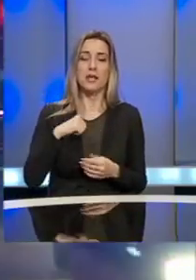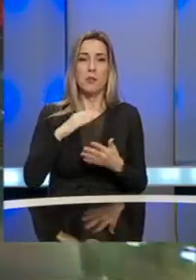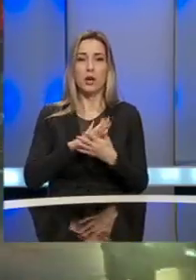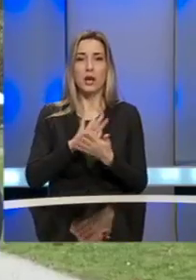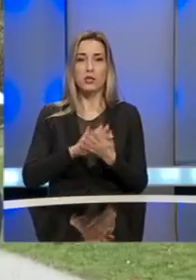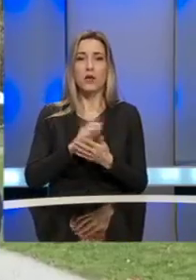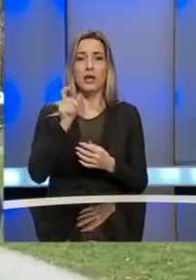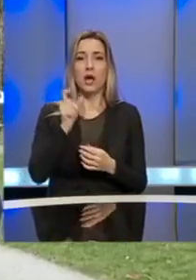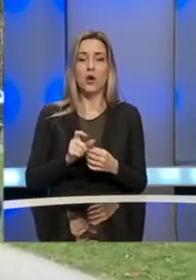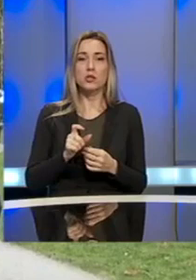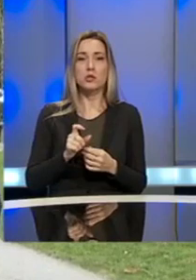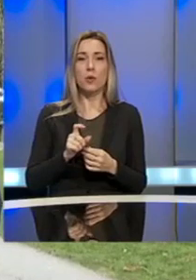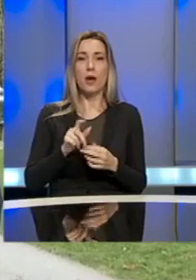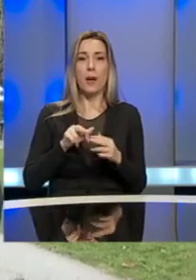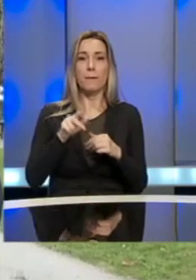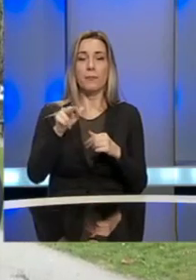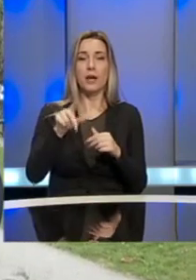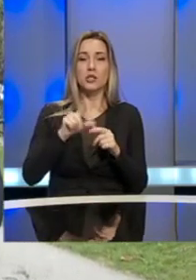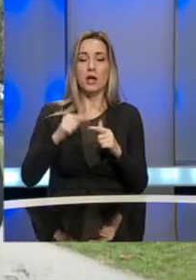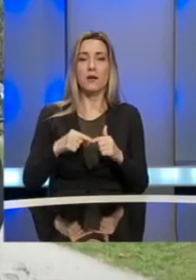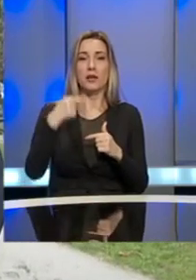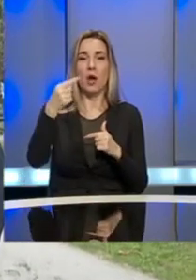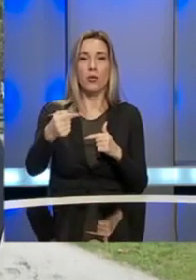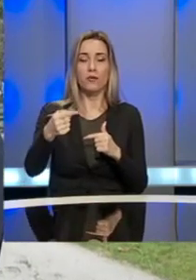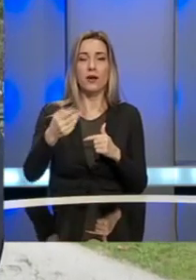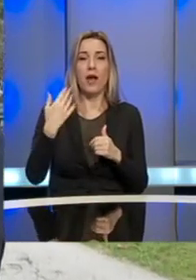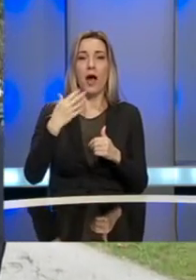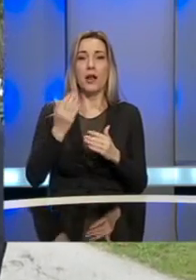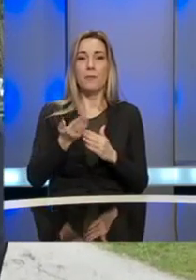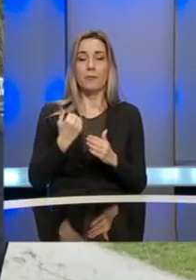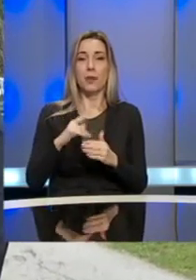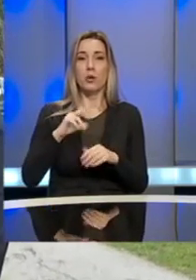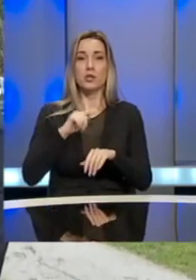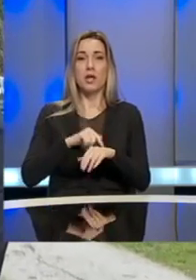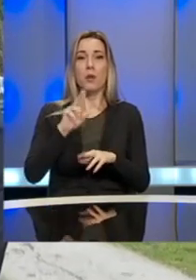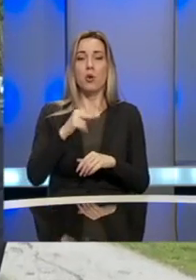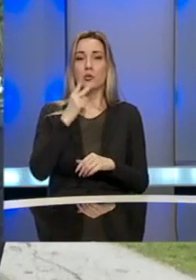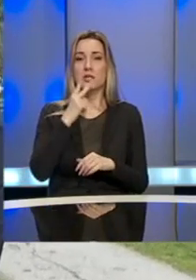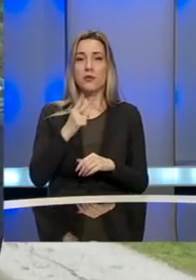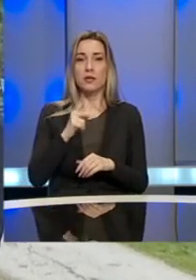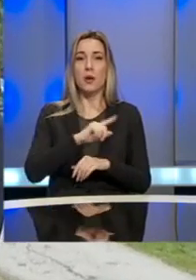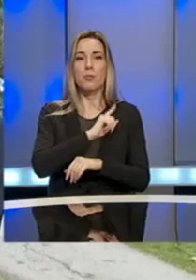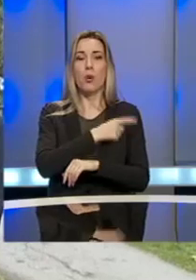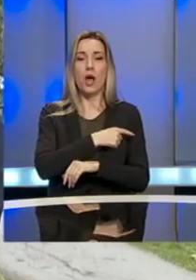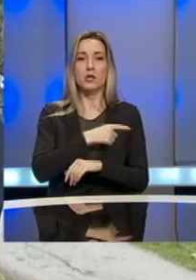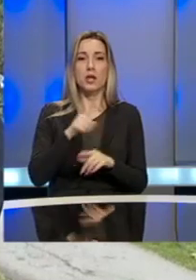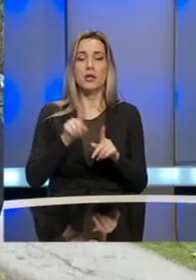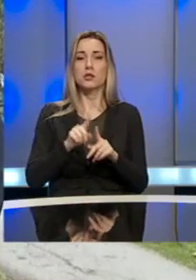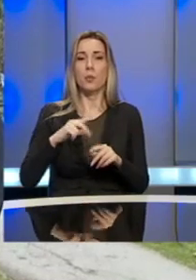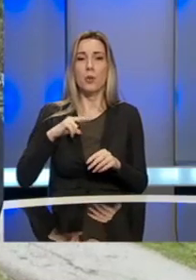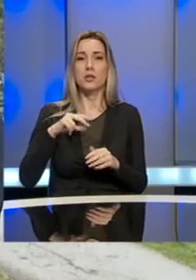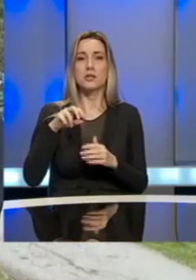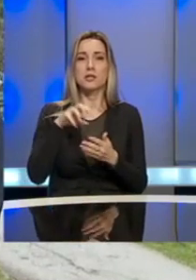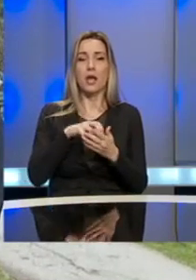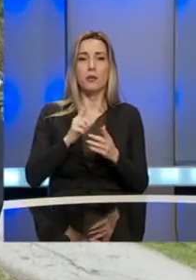razgovora, da osoba prijeće iz kvarta u kvart, ali i prije samog policijskog sata mogu se vidjeti i pojačane policijske patrole